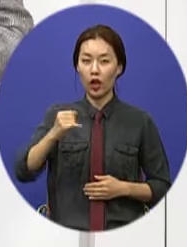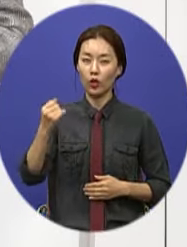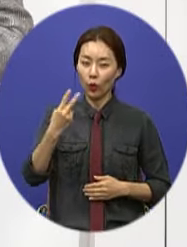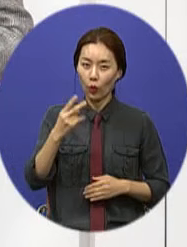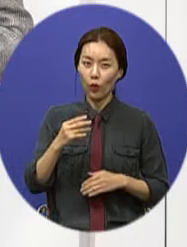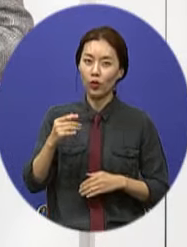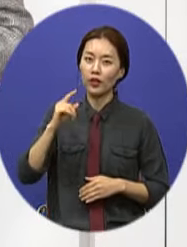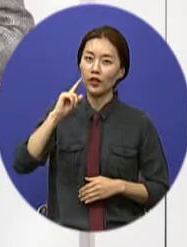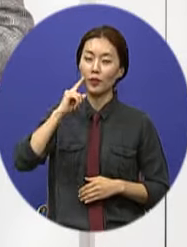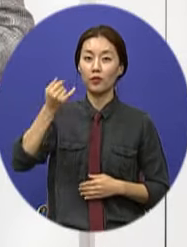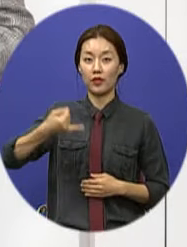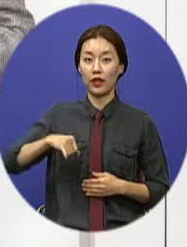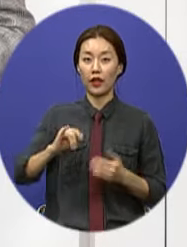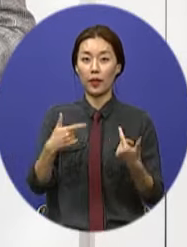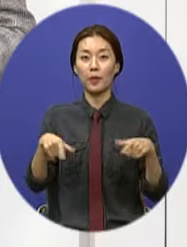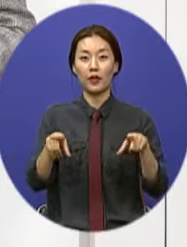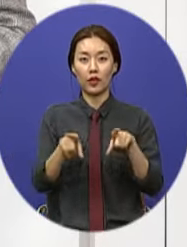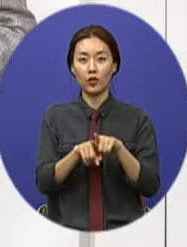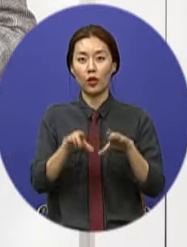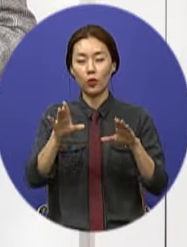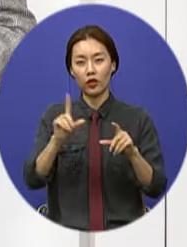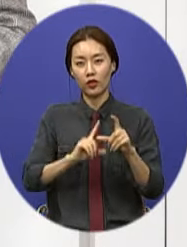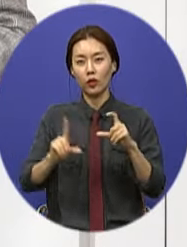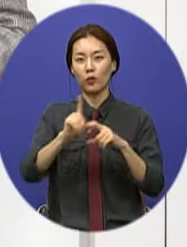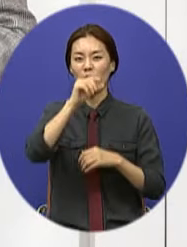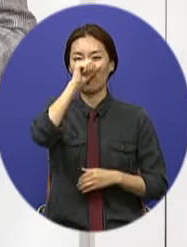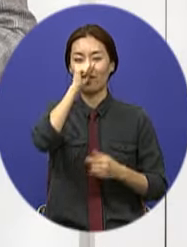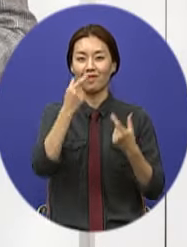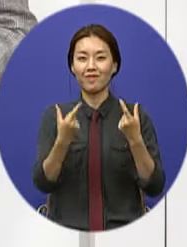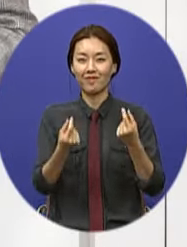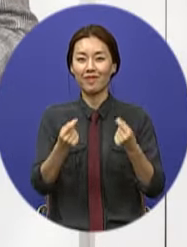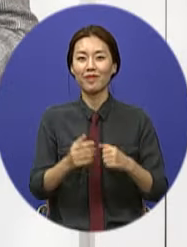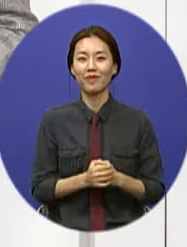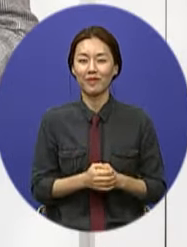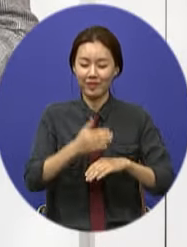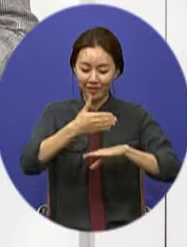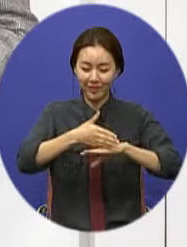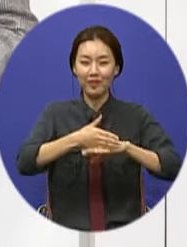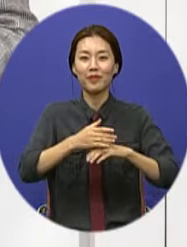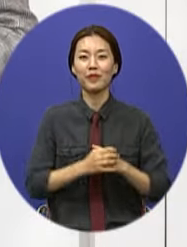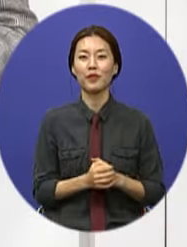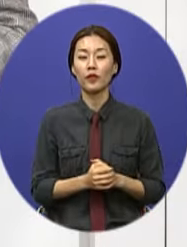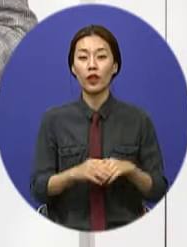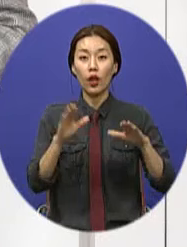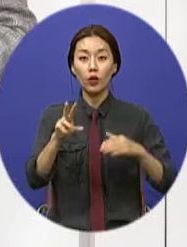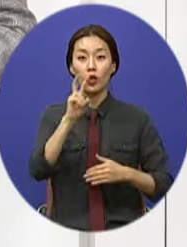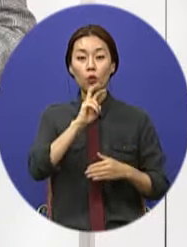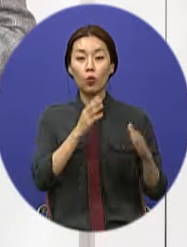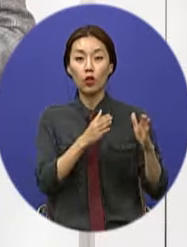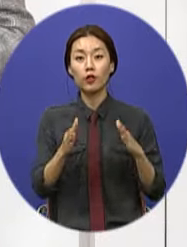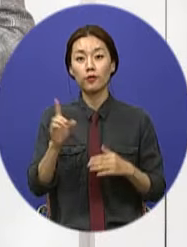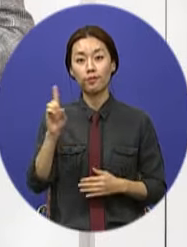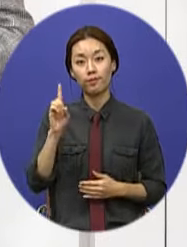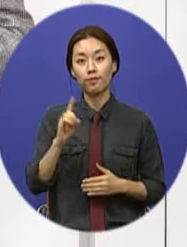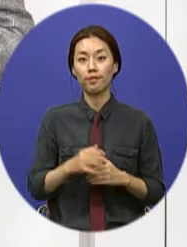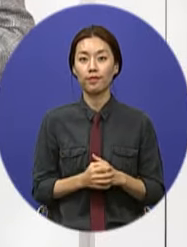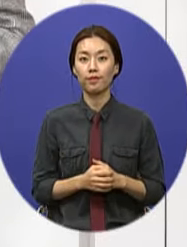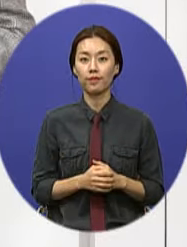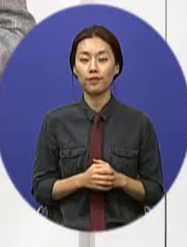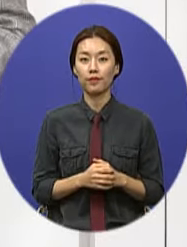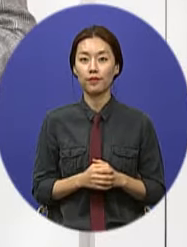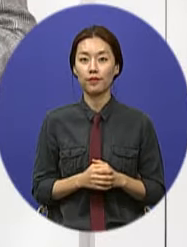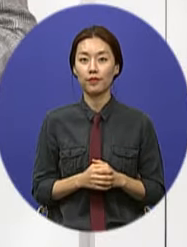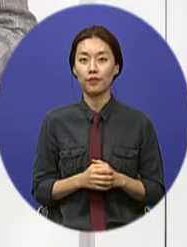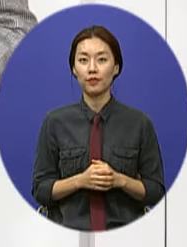예쁜 따님까지 함께 하셔서 오늘 더 좋으실 것 같은데. 아, 예, 감사합니다. 예. 자, 오늘 노래는 뭐 부르실 거예요?